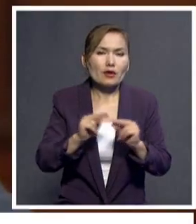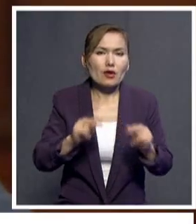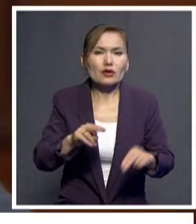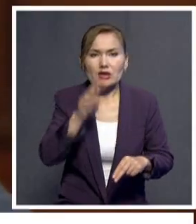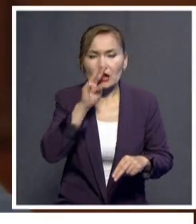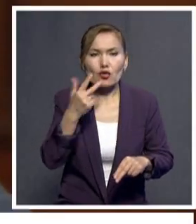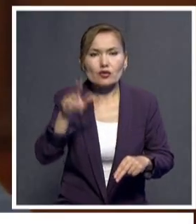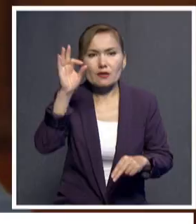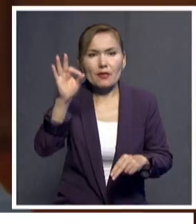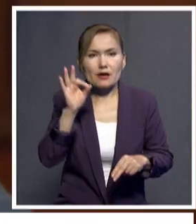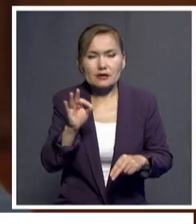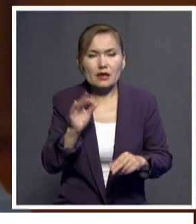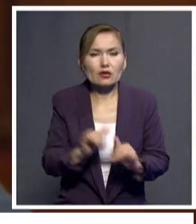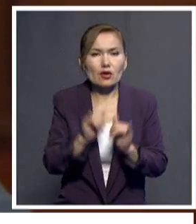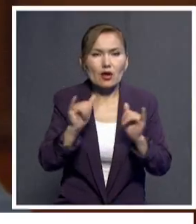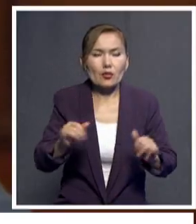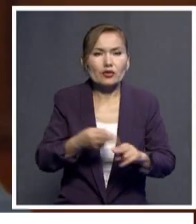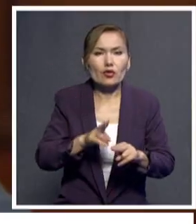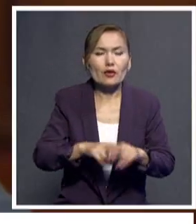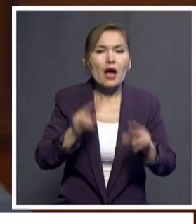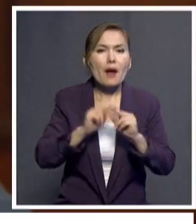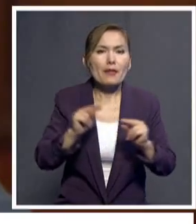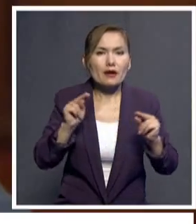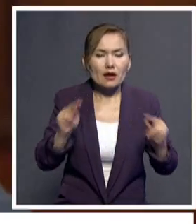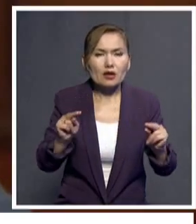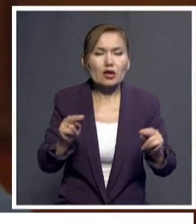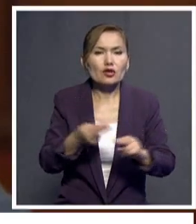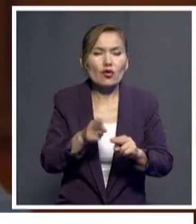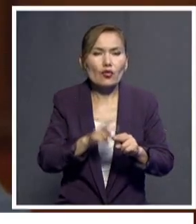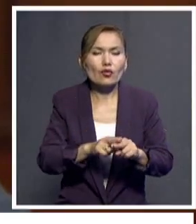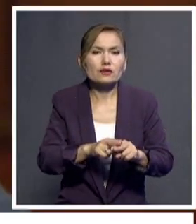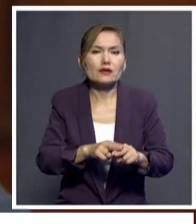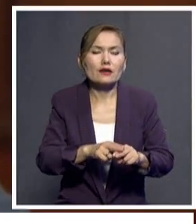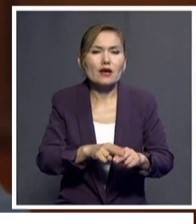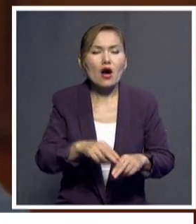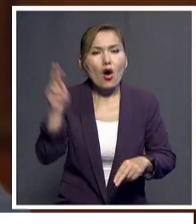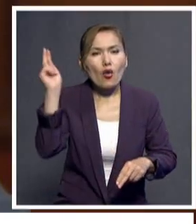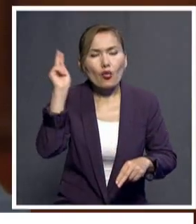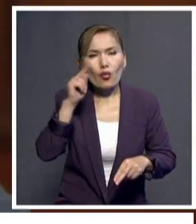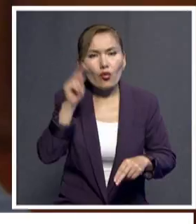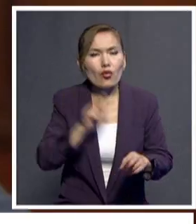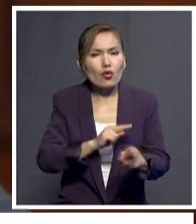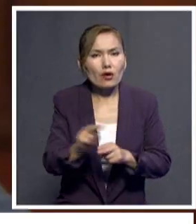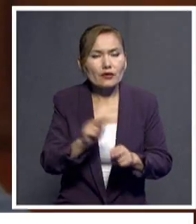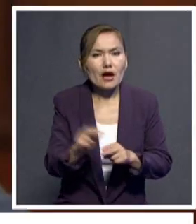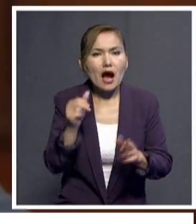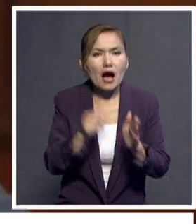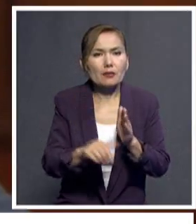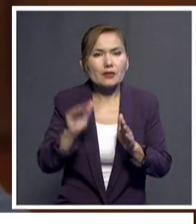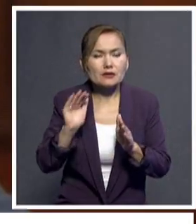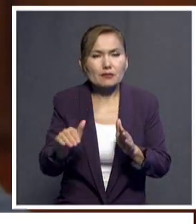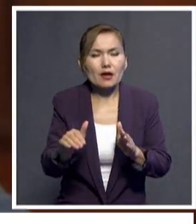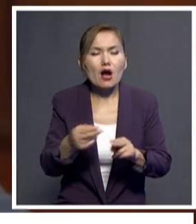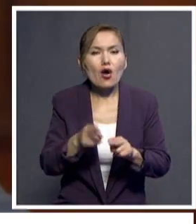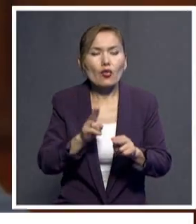Сонымен қатар педагогтарды жаңа аттестациялау системасы енгізілді. Аттестациялауға 60 мыңға жуық мұғалімдер